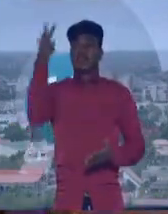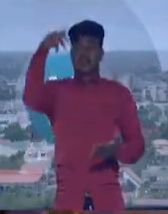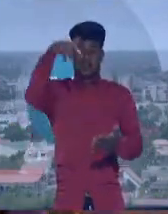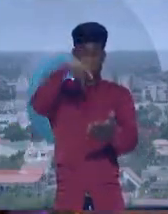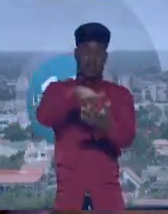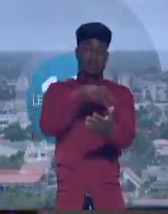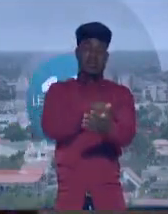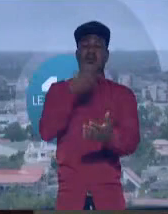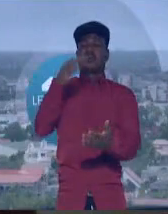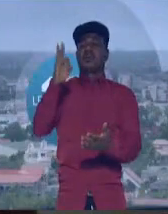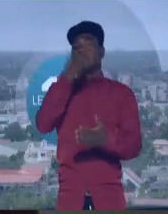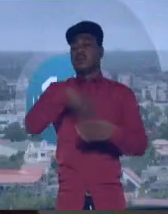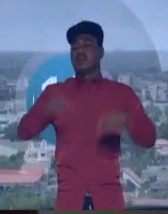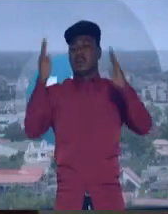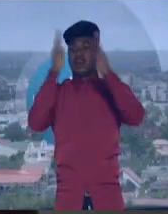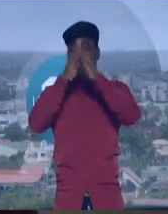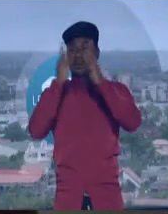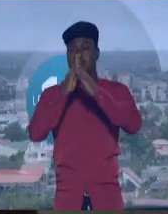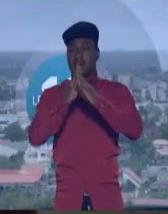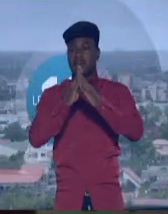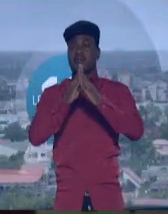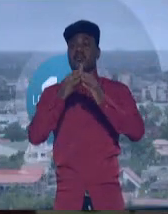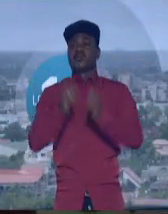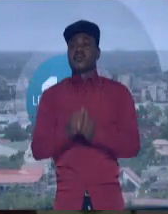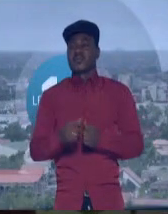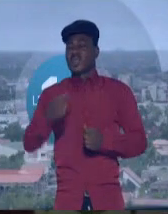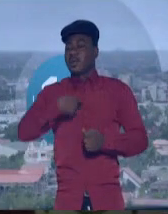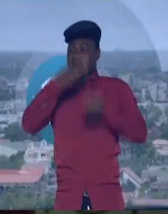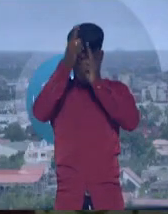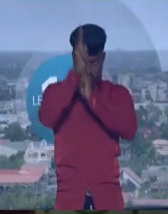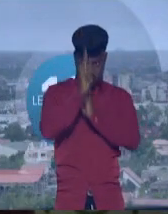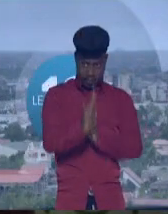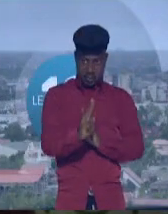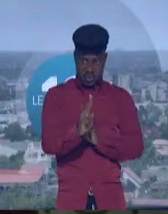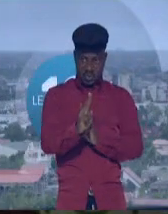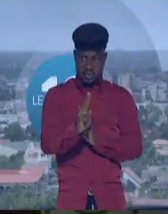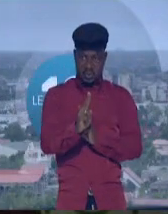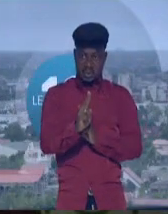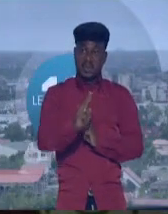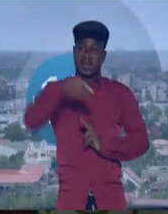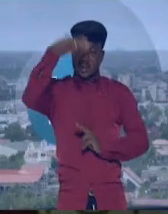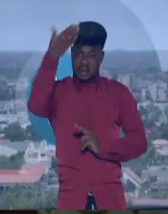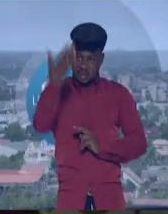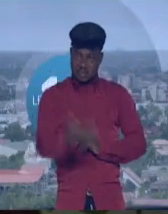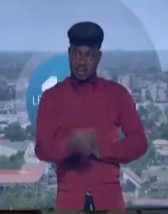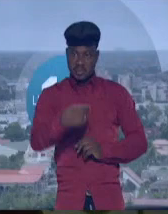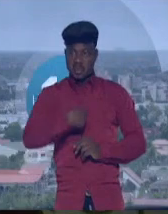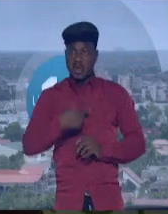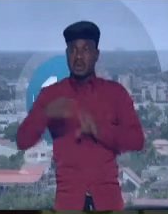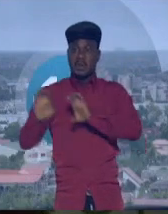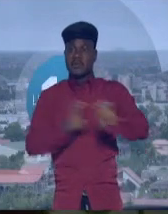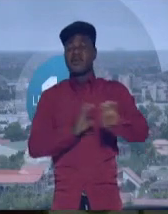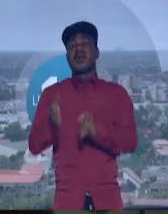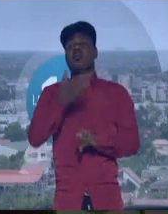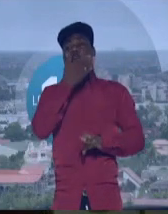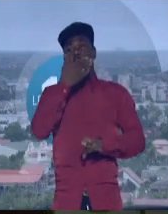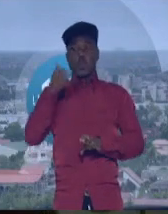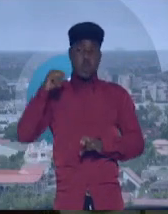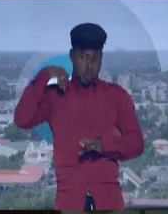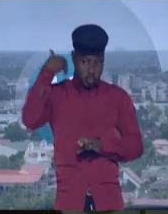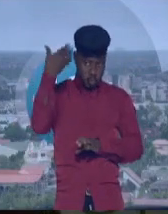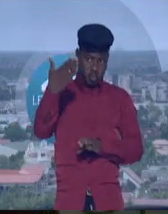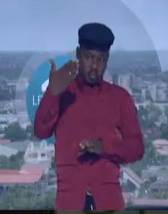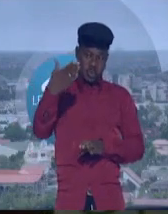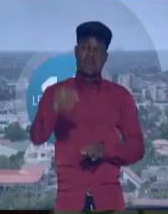villa F3. Je suis surpris et je suis honoré. Et cela est une invite pour moi de faire mieux. Et